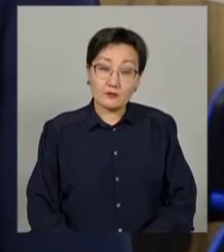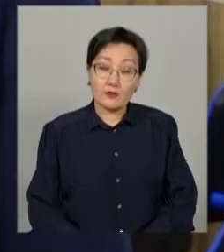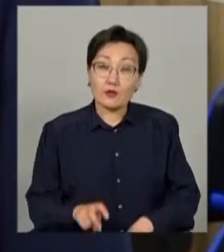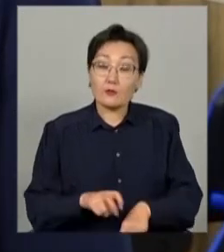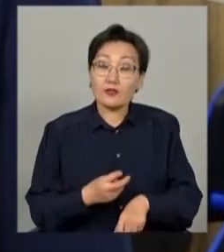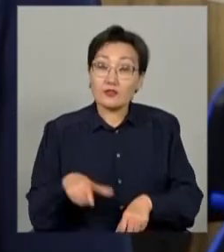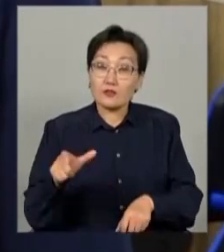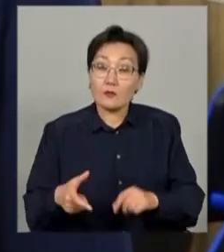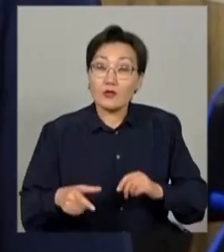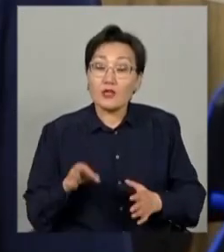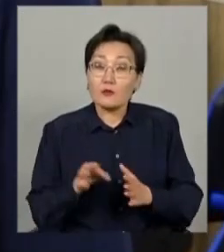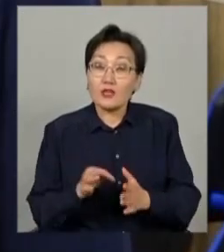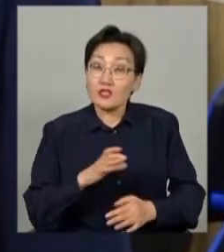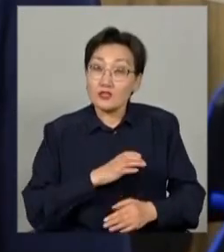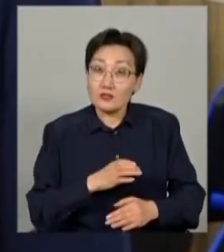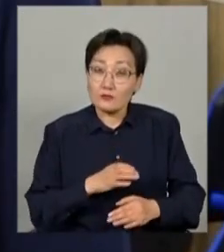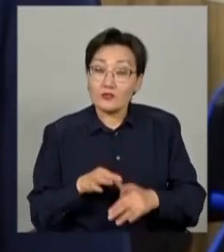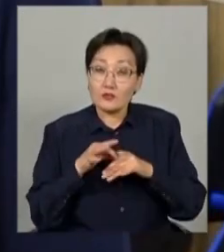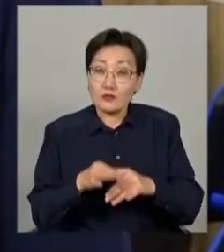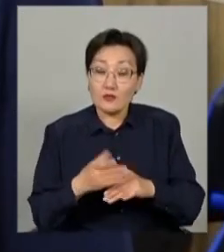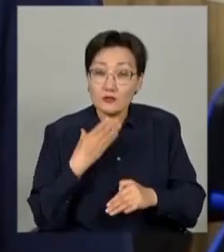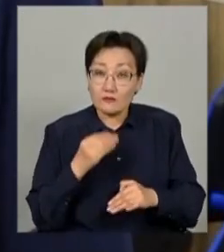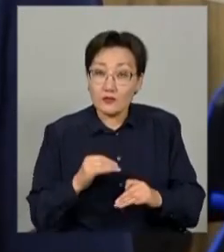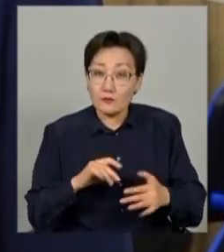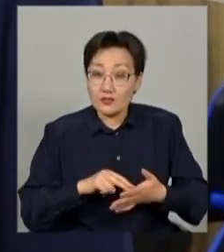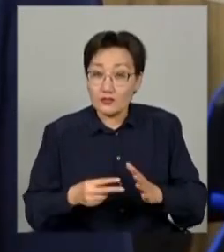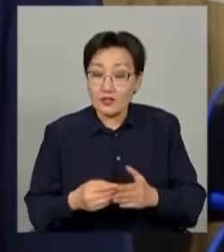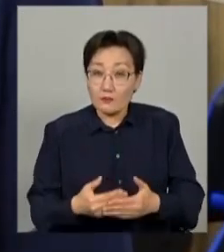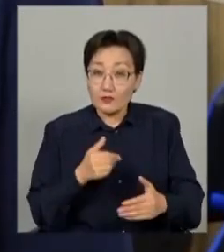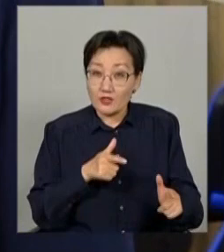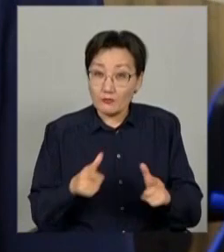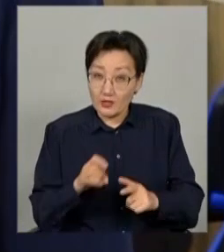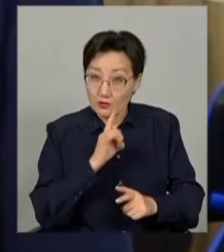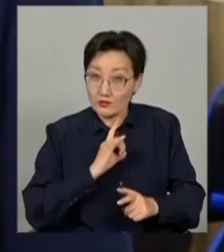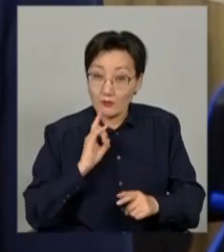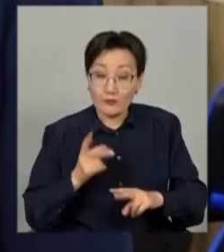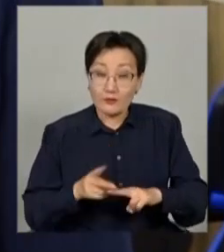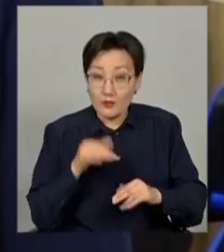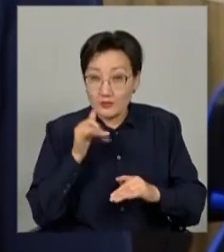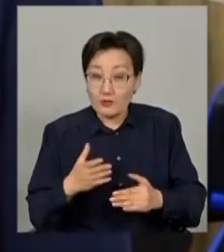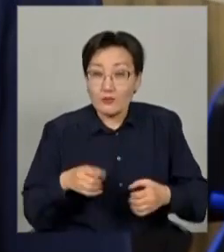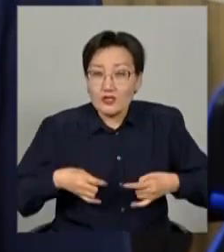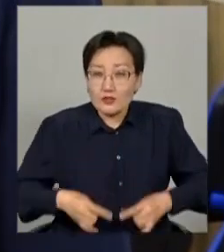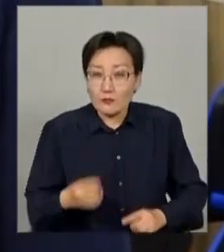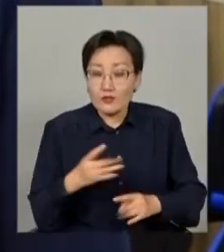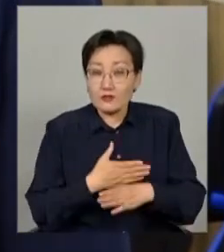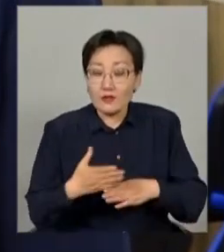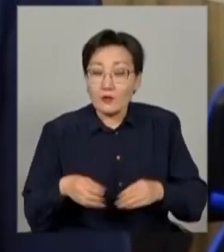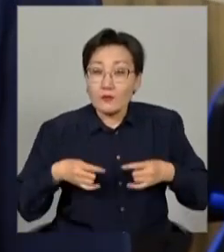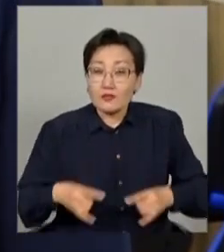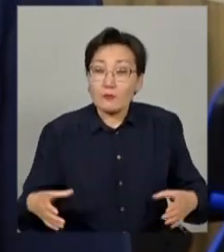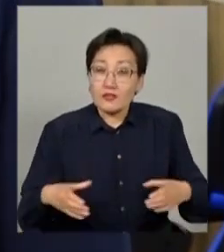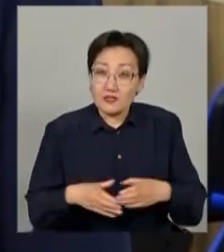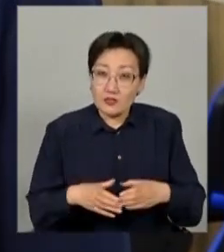Медицинские работники в целях обогащения и доведения своего умысла, заранее подготовив женщину, которая не может иметь детей, после родов организовали